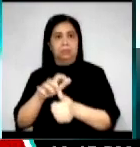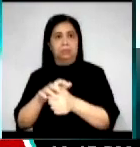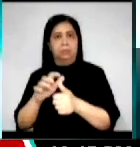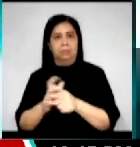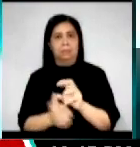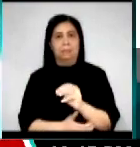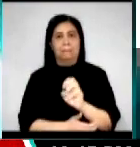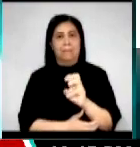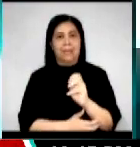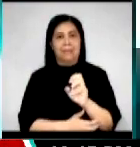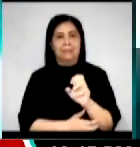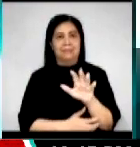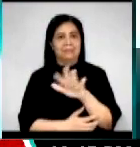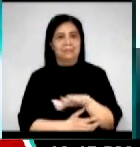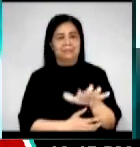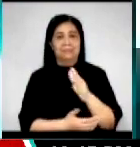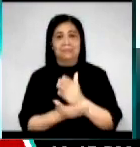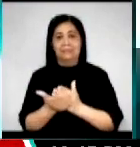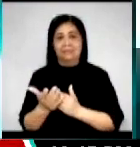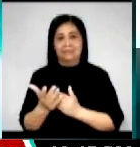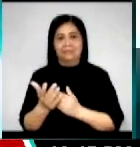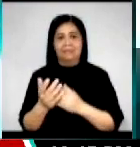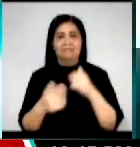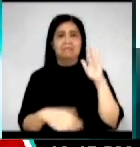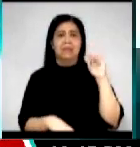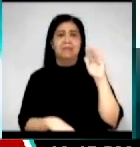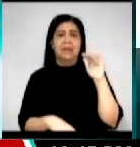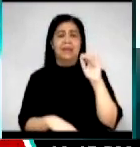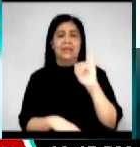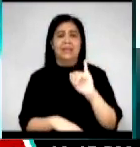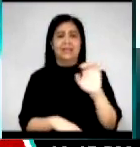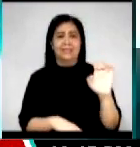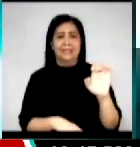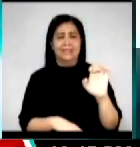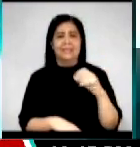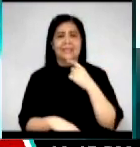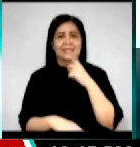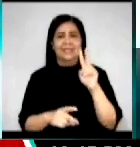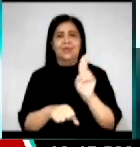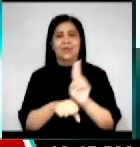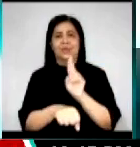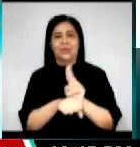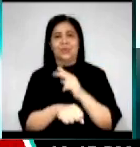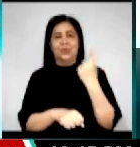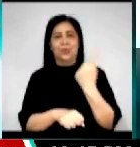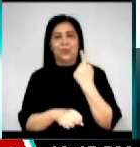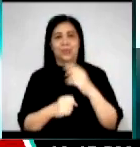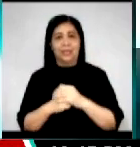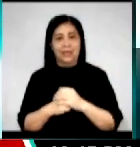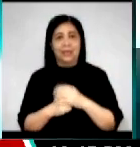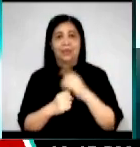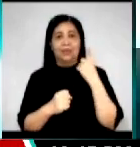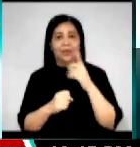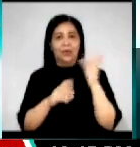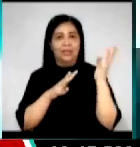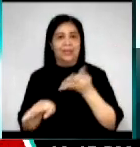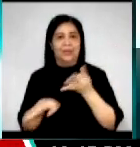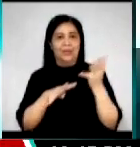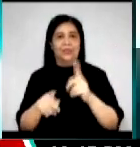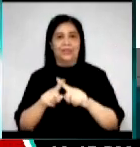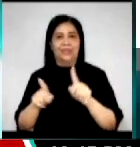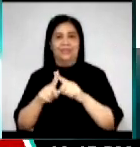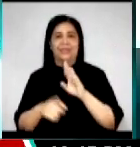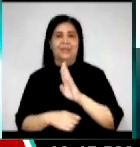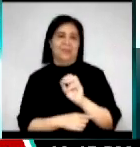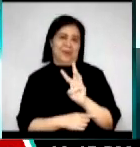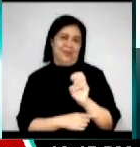online. Ang ilan, namamaalam sa Internet Explorer na anila'y ginagamit lang daw nila para pang-download ng ibang browsers.